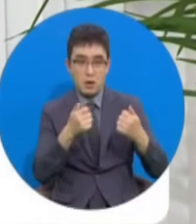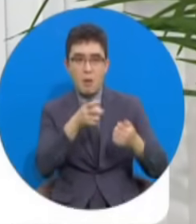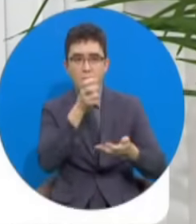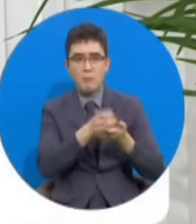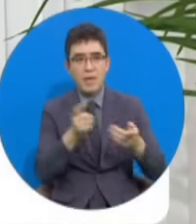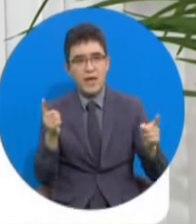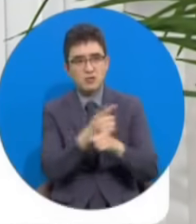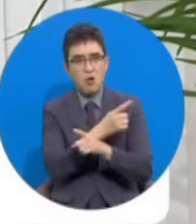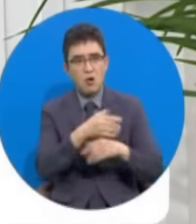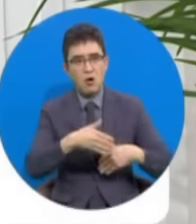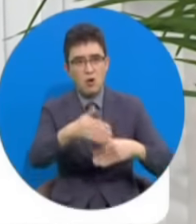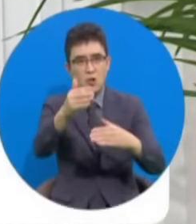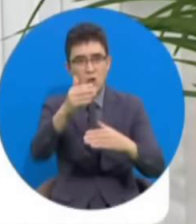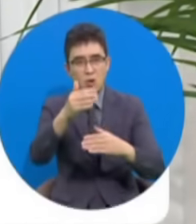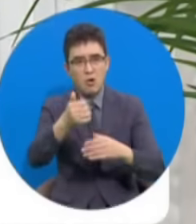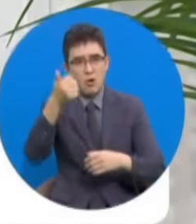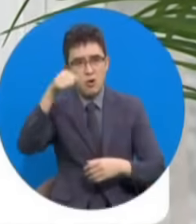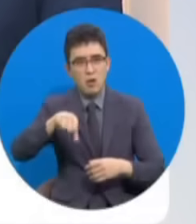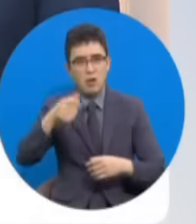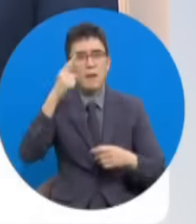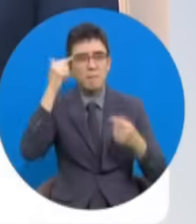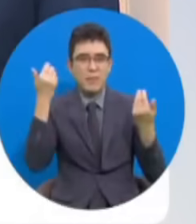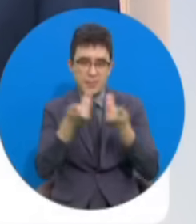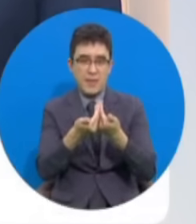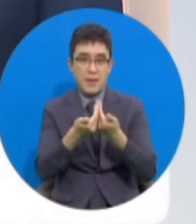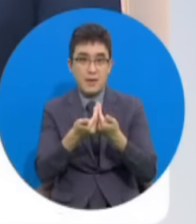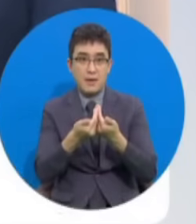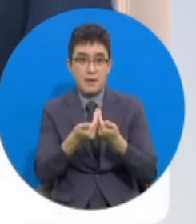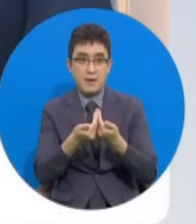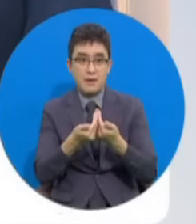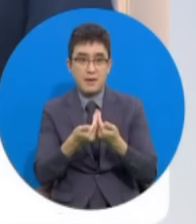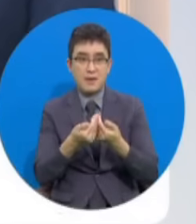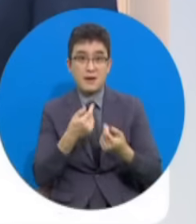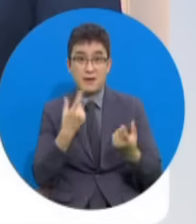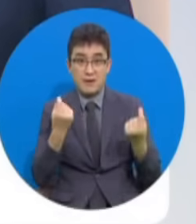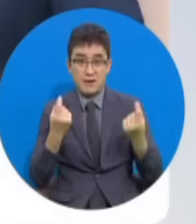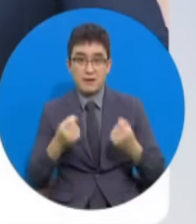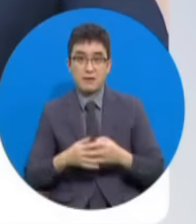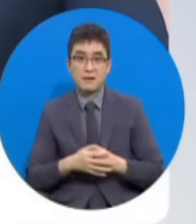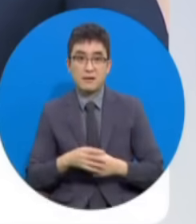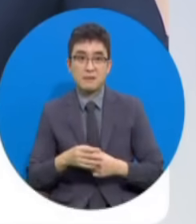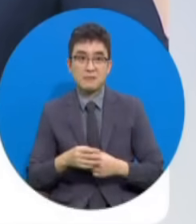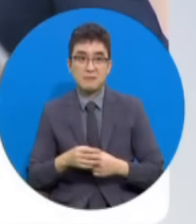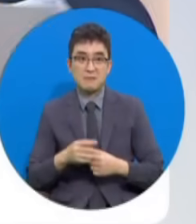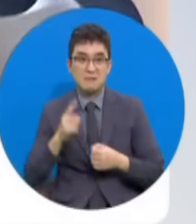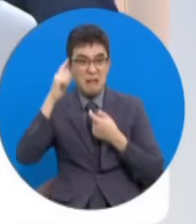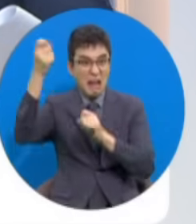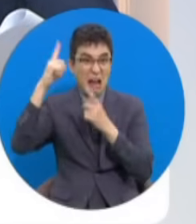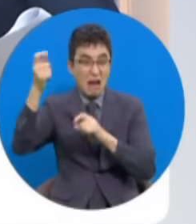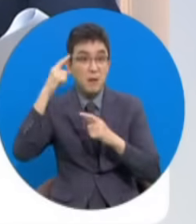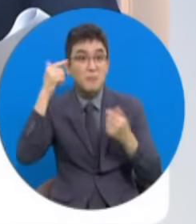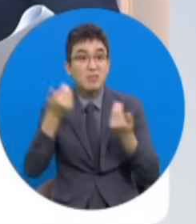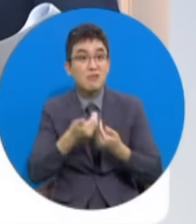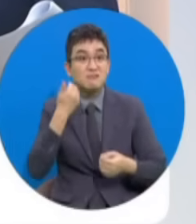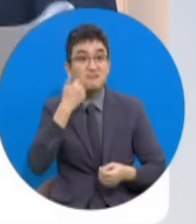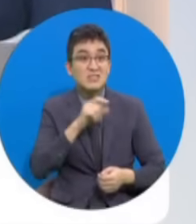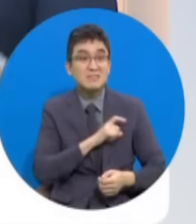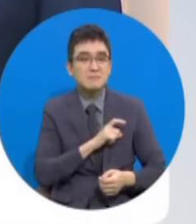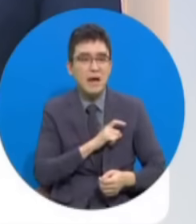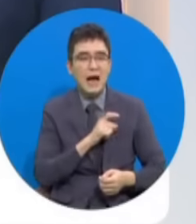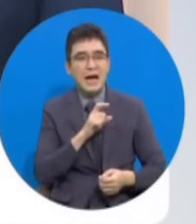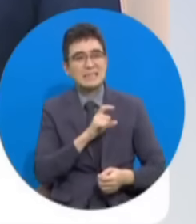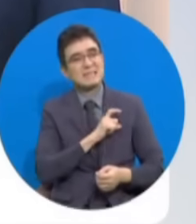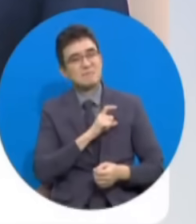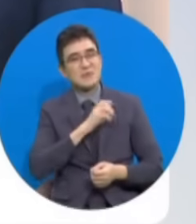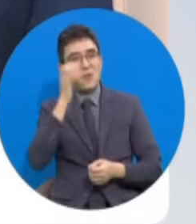개정까지는 이루어질 것인가에 대한 것에 반대 목소리가 있었던 것이라고 봐주시면 좋을 것 같습니다. 혹시 누가 제일 반대했습니까? 누구 실명을 그런 게 좀 그렇고요. 사실